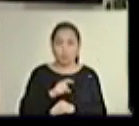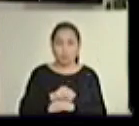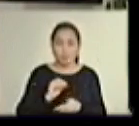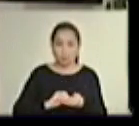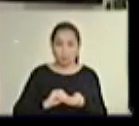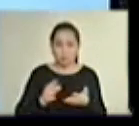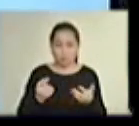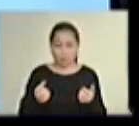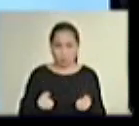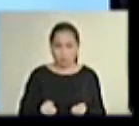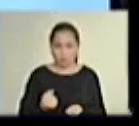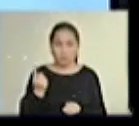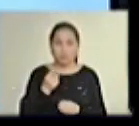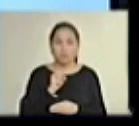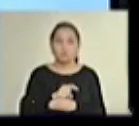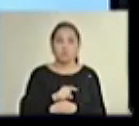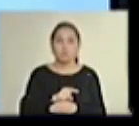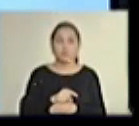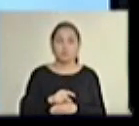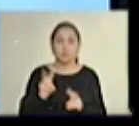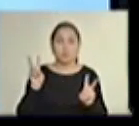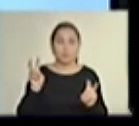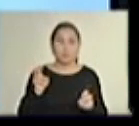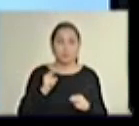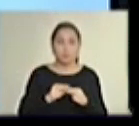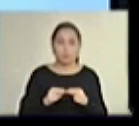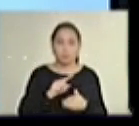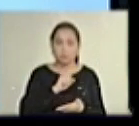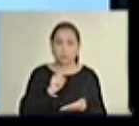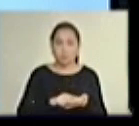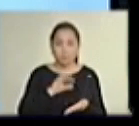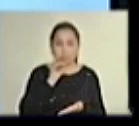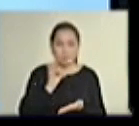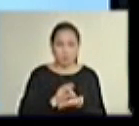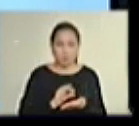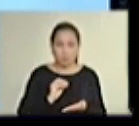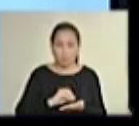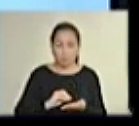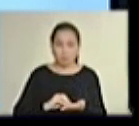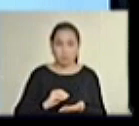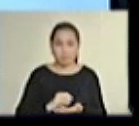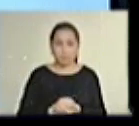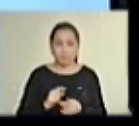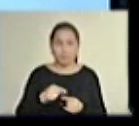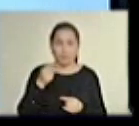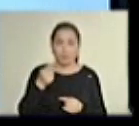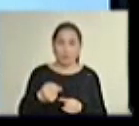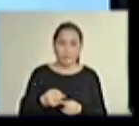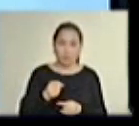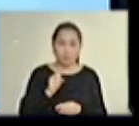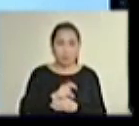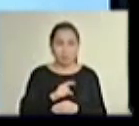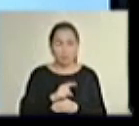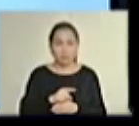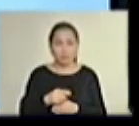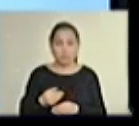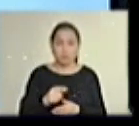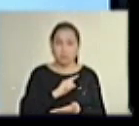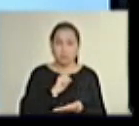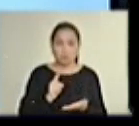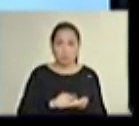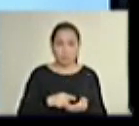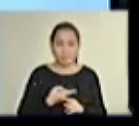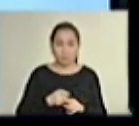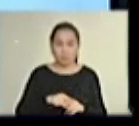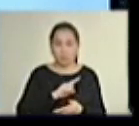oling. Demak, birinchi topshiriq: mavzu oxiridagi savollarga javob yozing. Keyingi topshiriqlar albatta savollar.